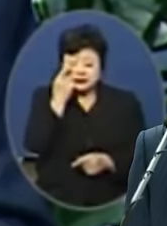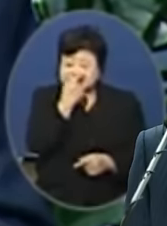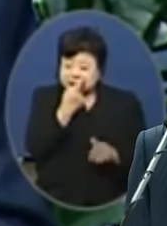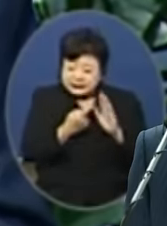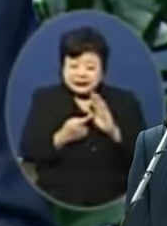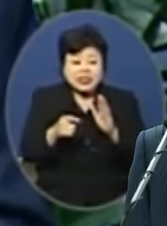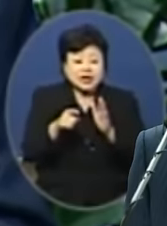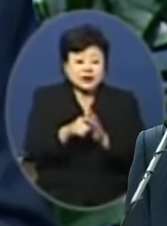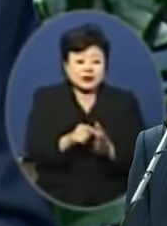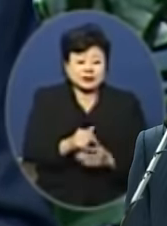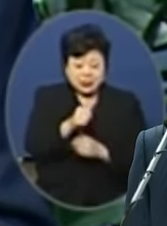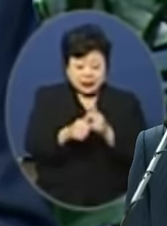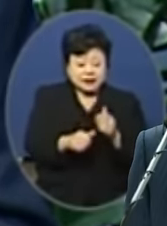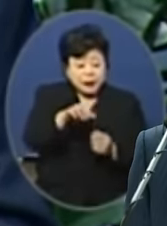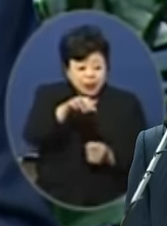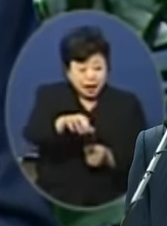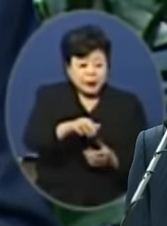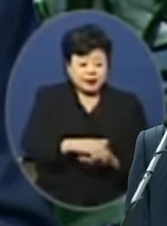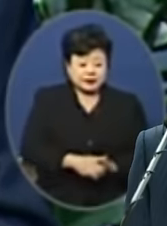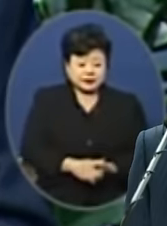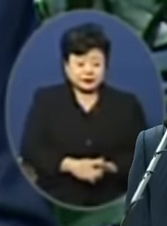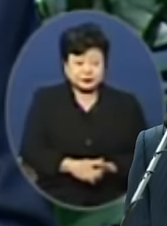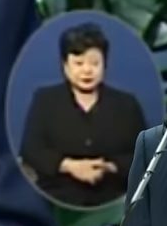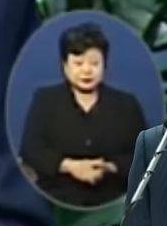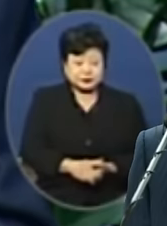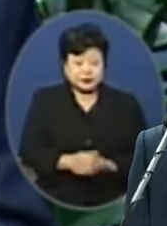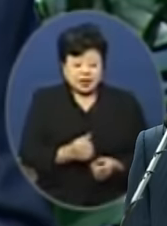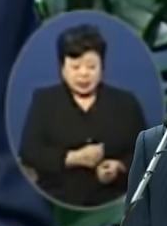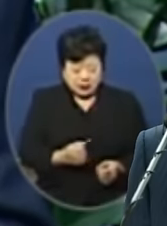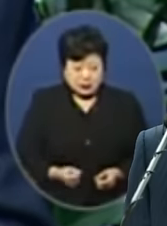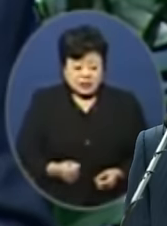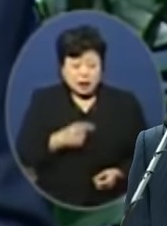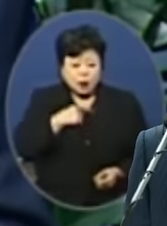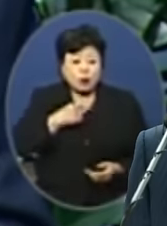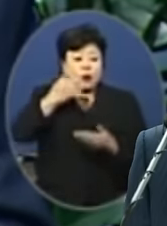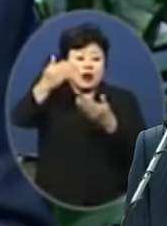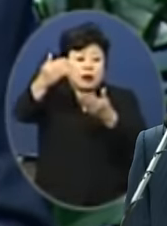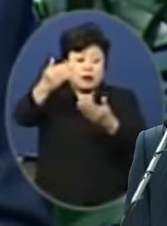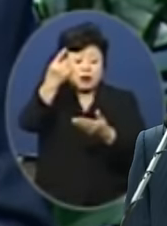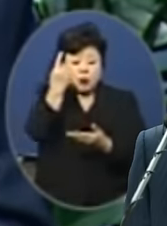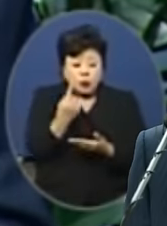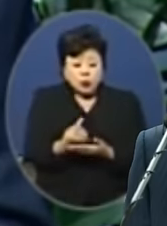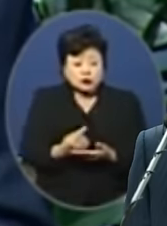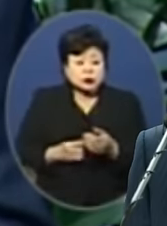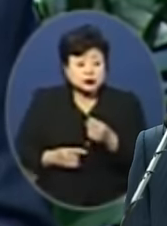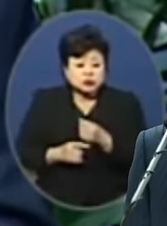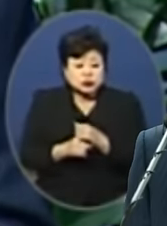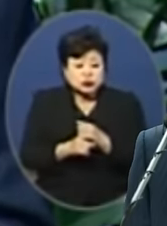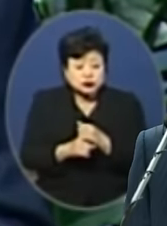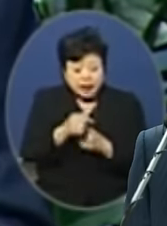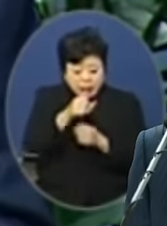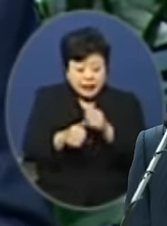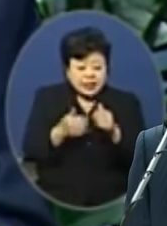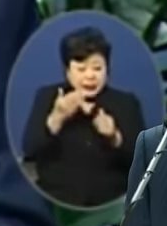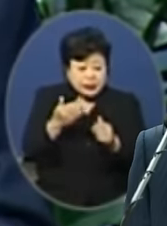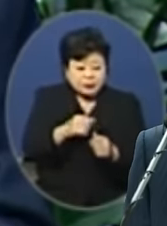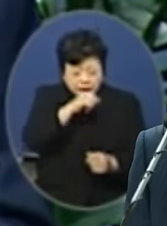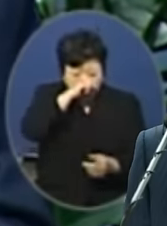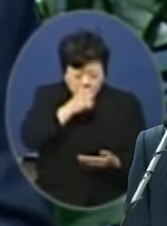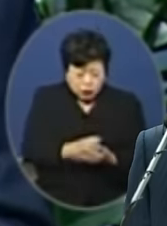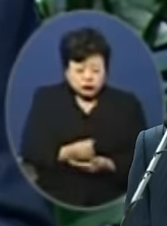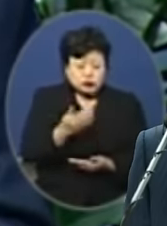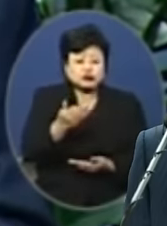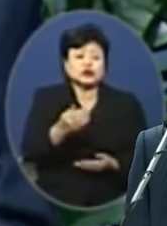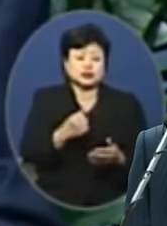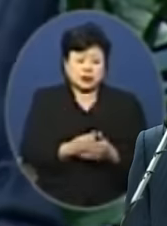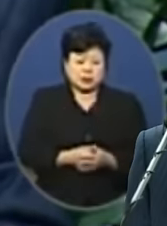위해서 하나님 앞에 희생을 자원하고 나온 것은 하나님 우리에게 형통하게